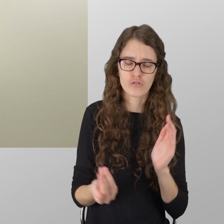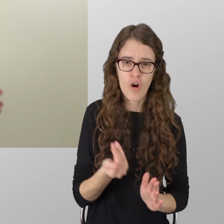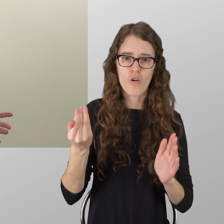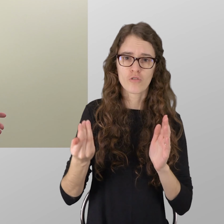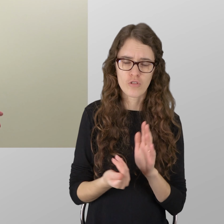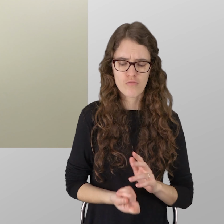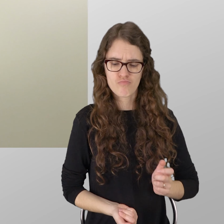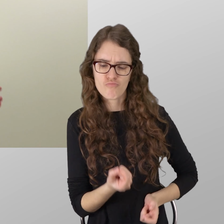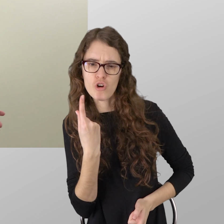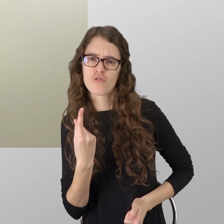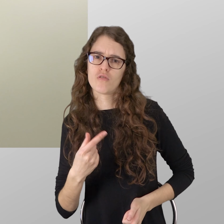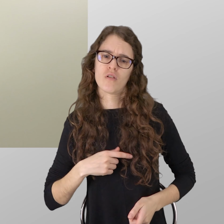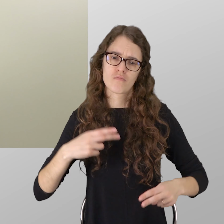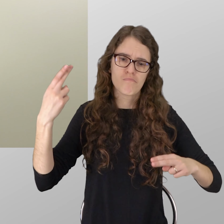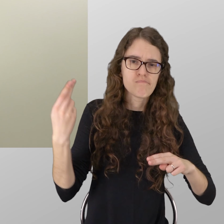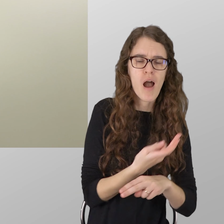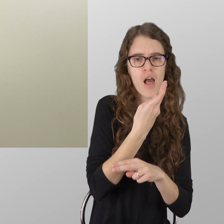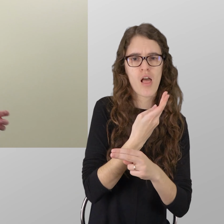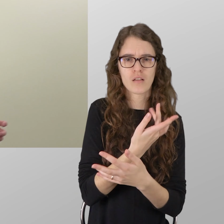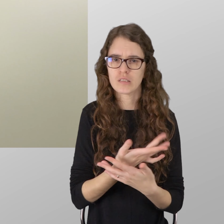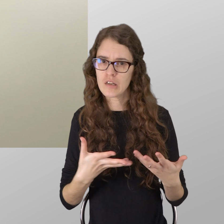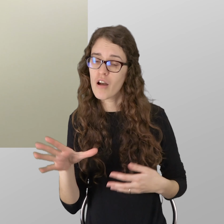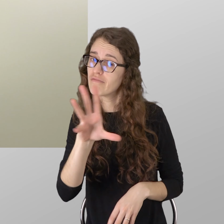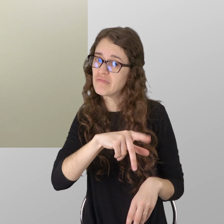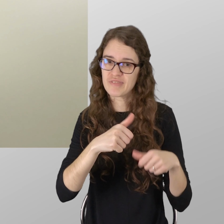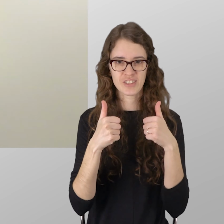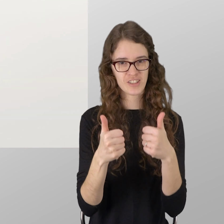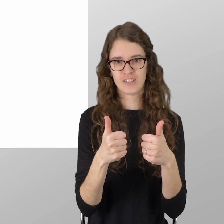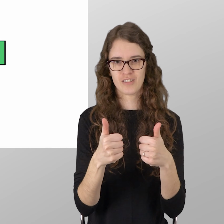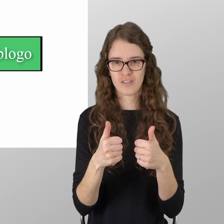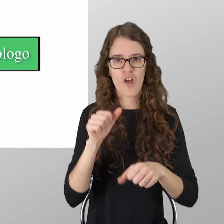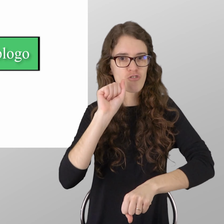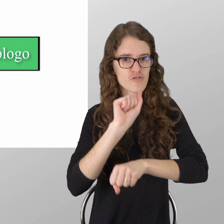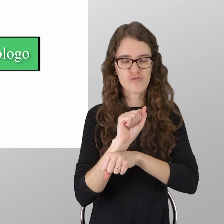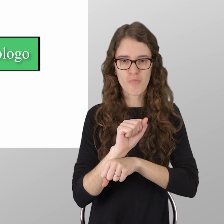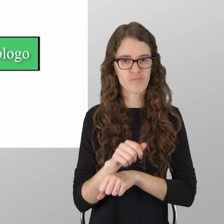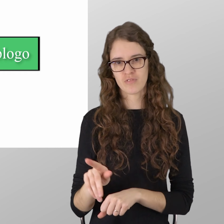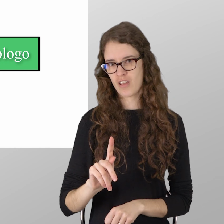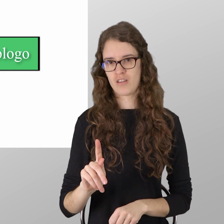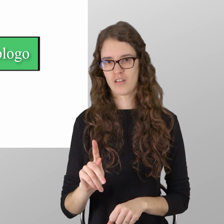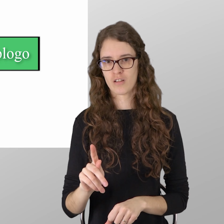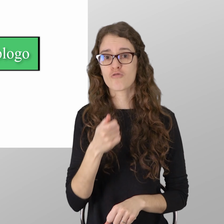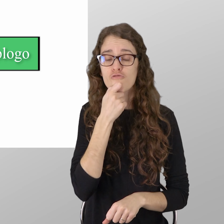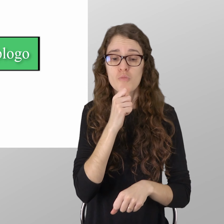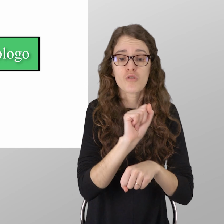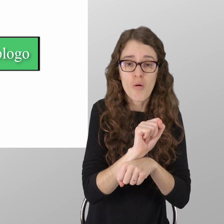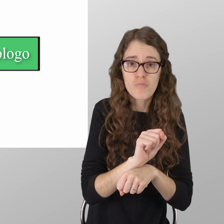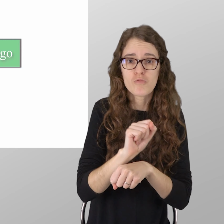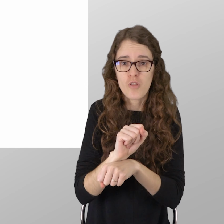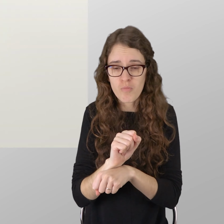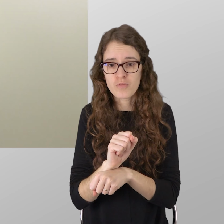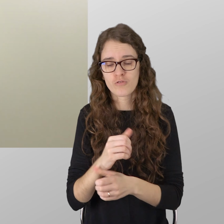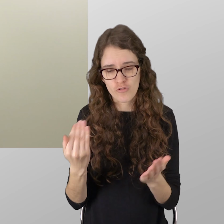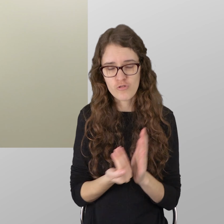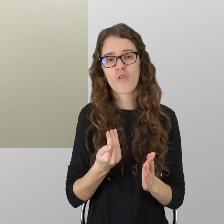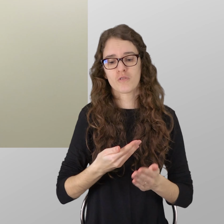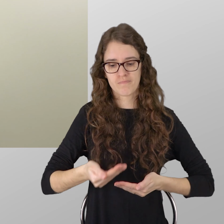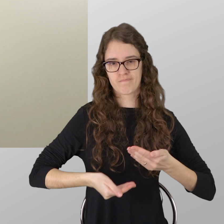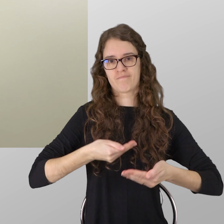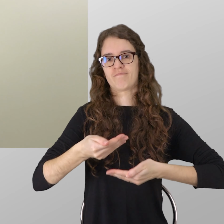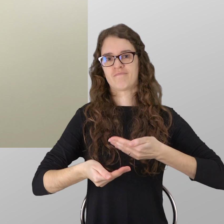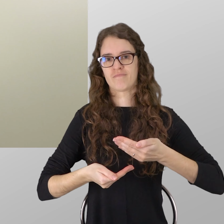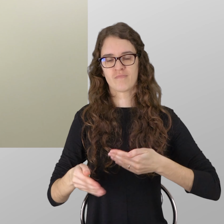mes vėl papulsime į bengimos pastus, viskas gerai. Mes galime truputėlį sustoti. Tai